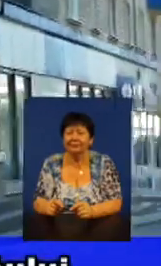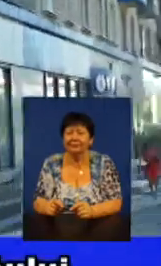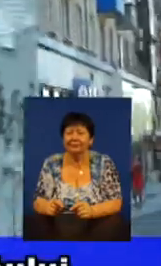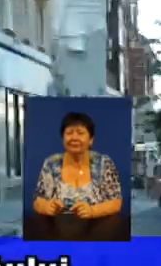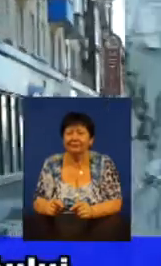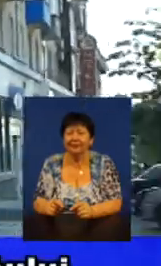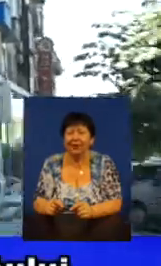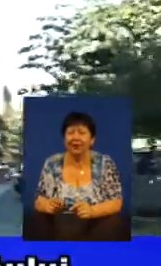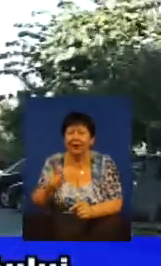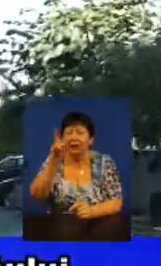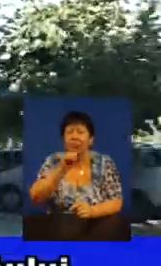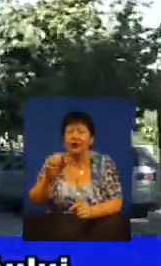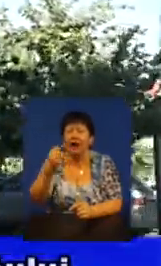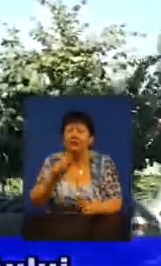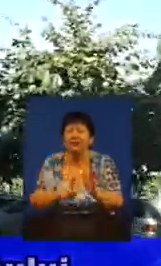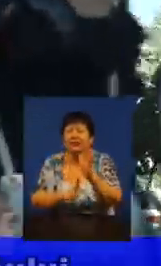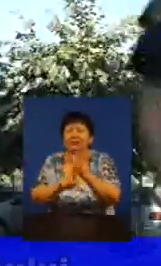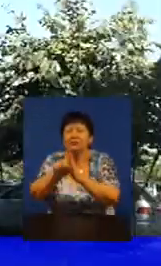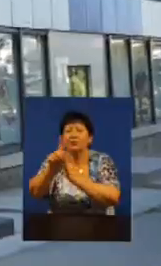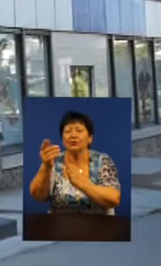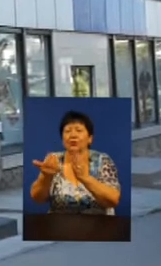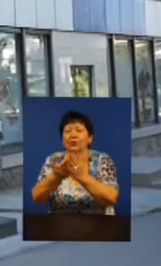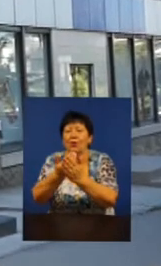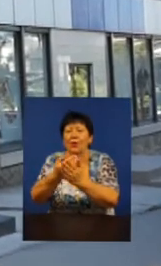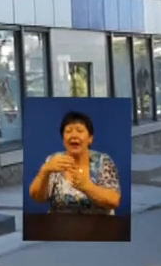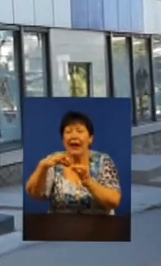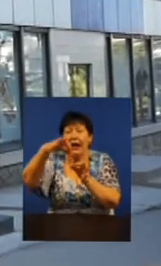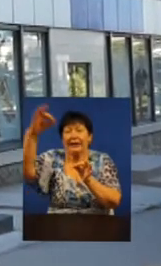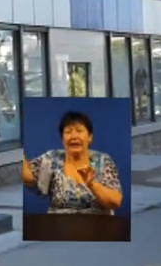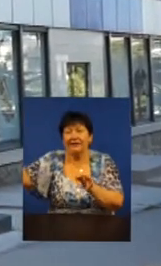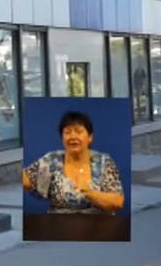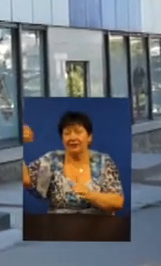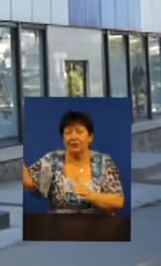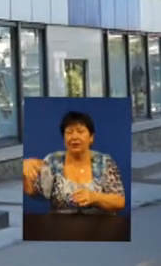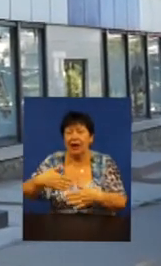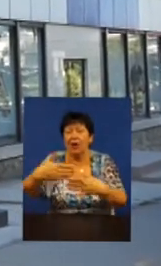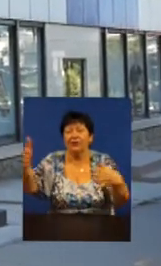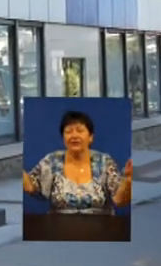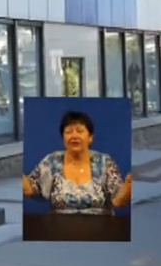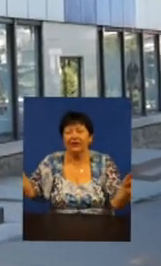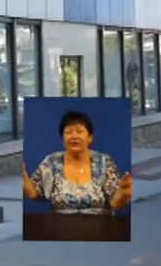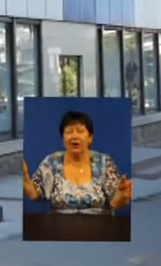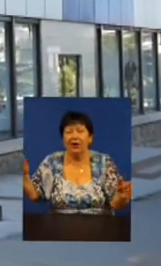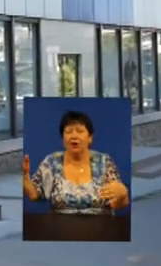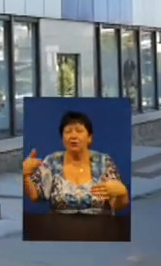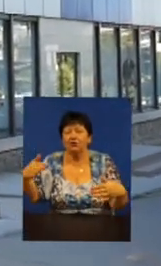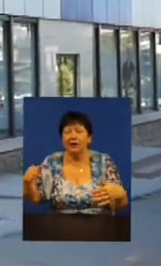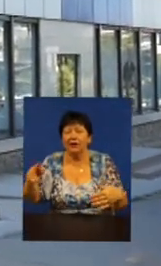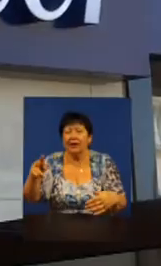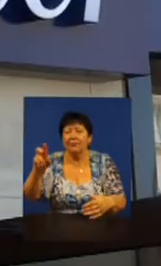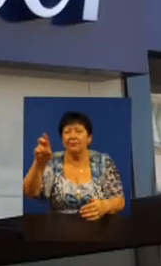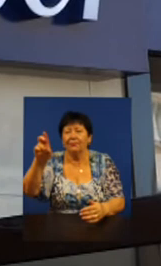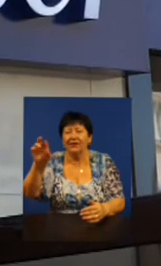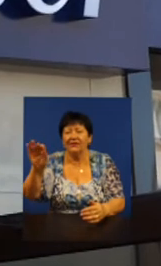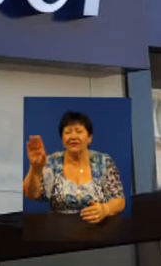Luna august în Chișinău a început cu o nouă rază de lumină și a deschis ușile noua librărie Bestseller în